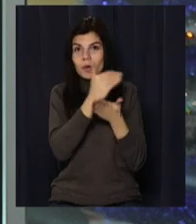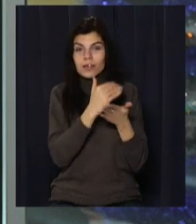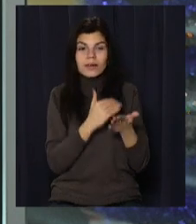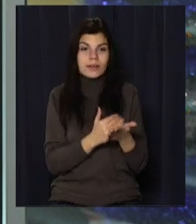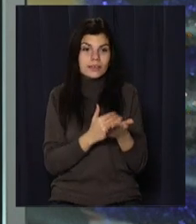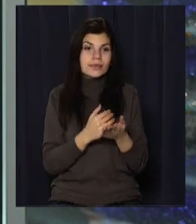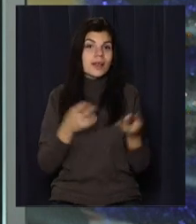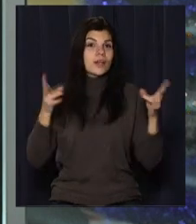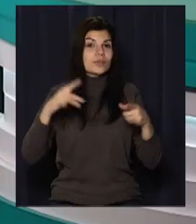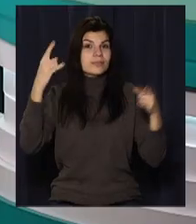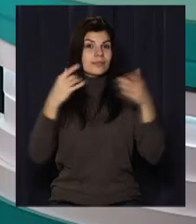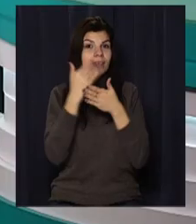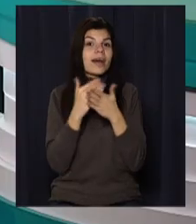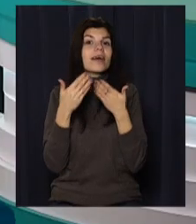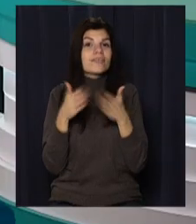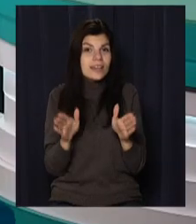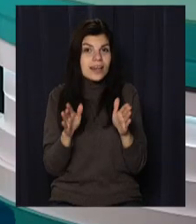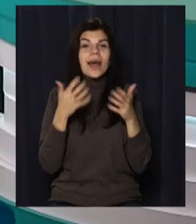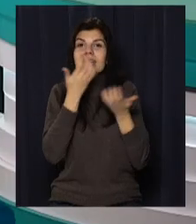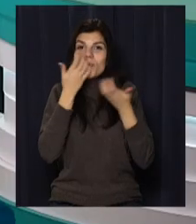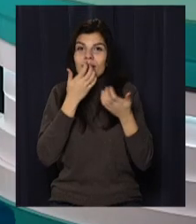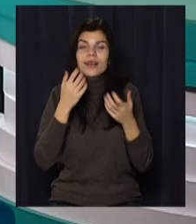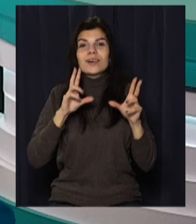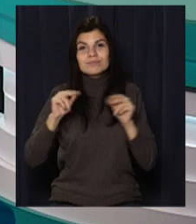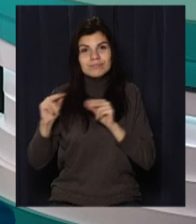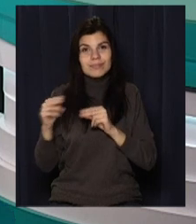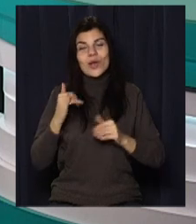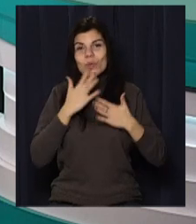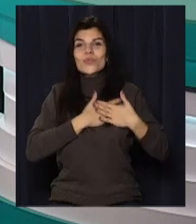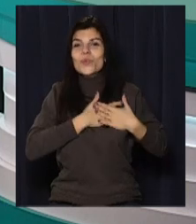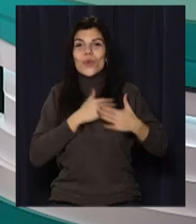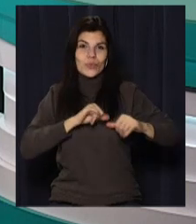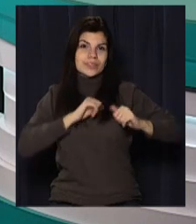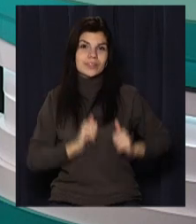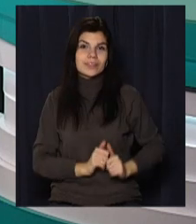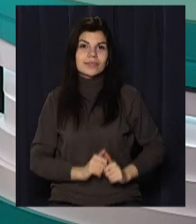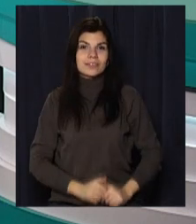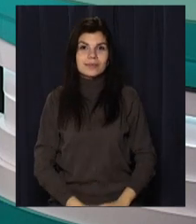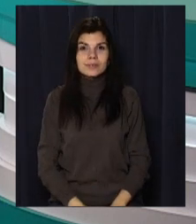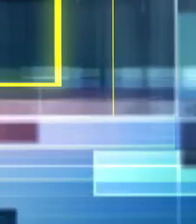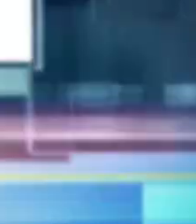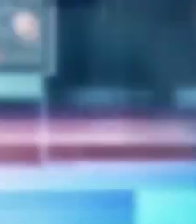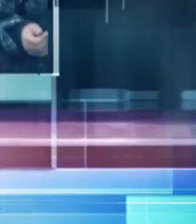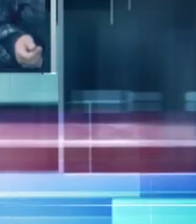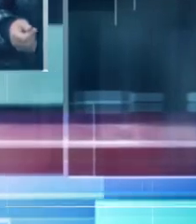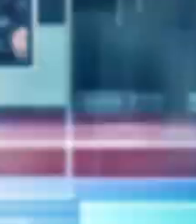на нашому YouTube-каналі. Залишайтесь з відкритим, тепла вам, затишку та любові у серці.